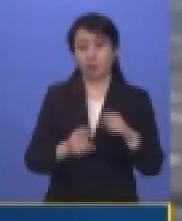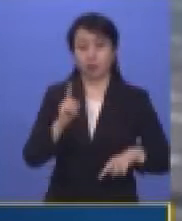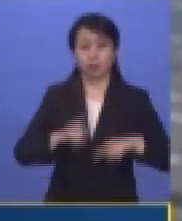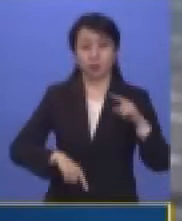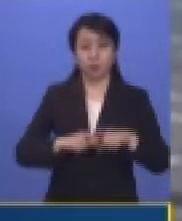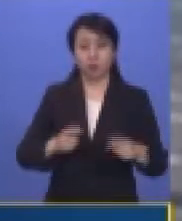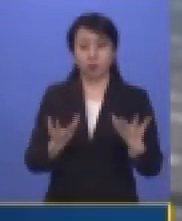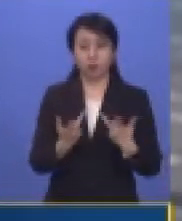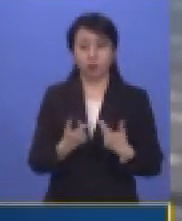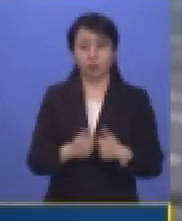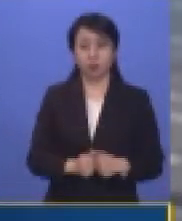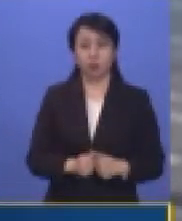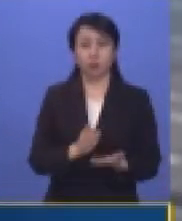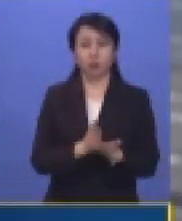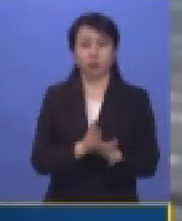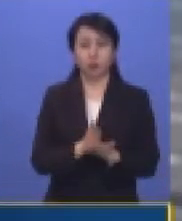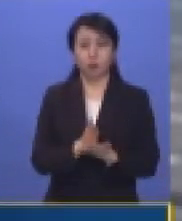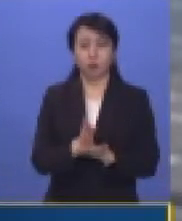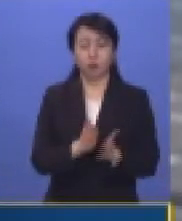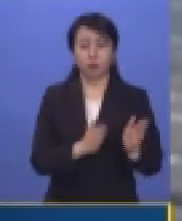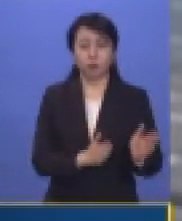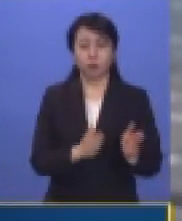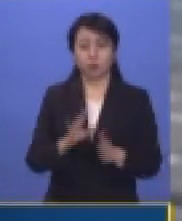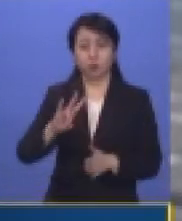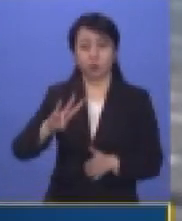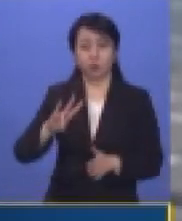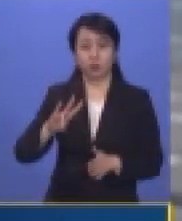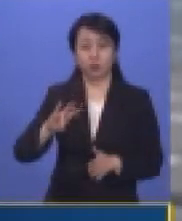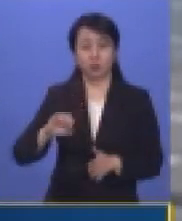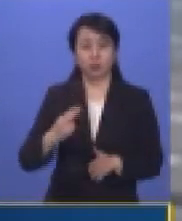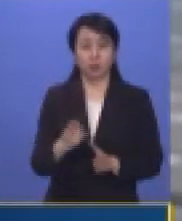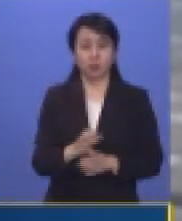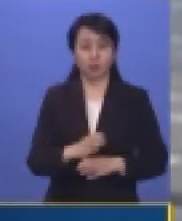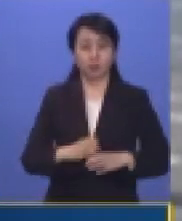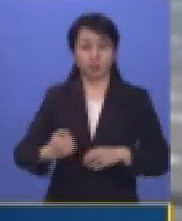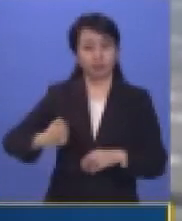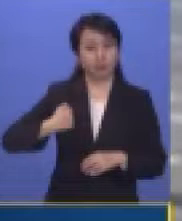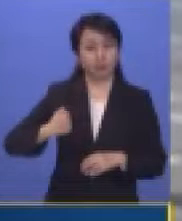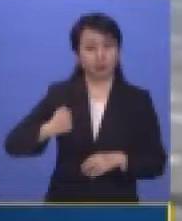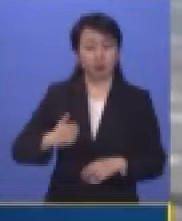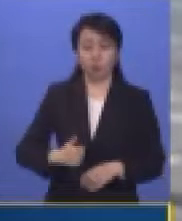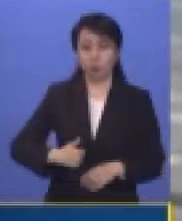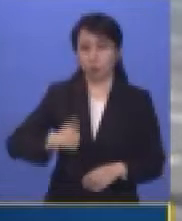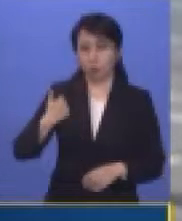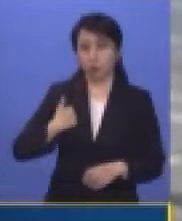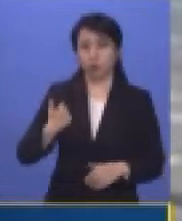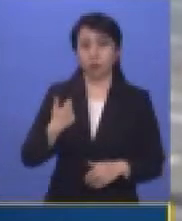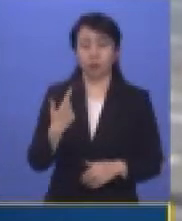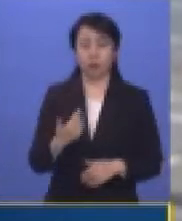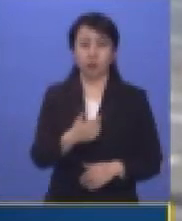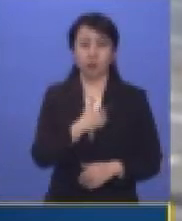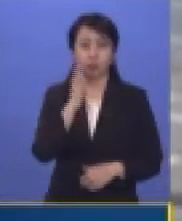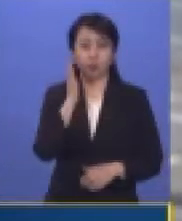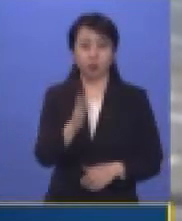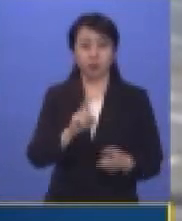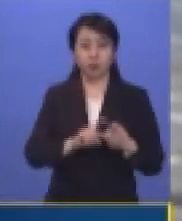такое решение послужить в рядах Национальной гвардии именно. То есть с гордостью носить. И хотел бы дальше